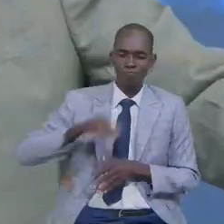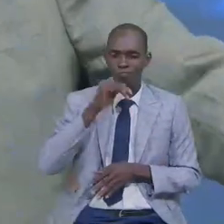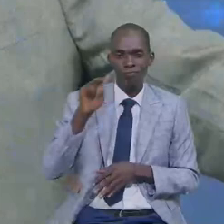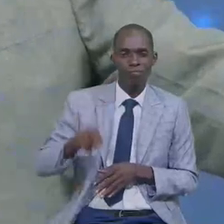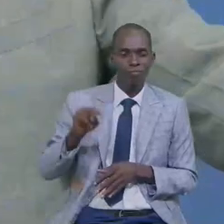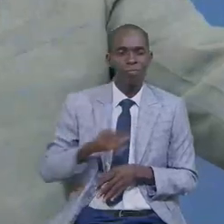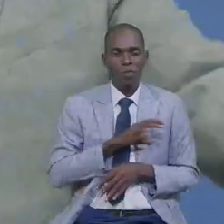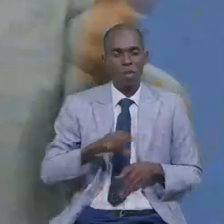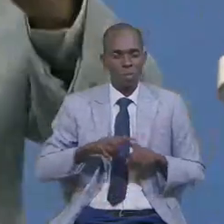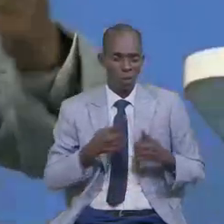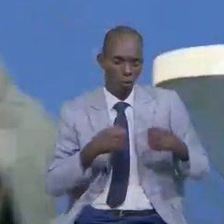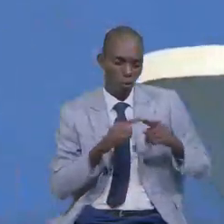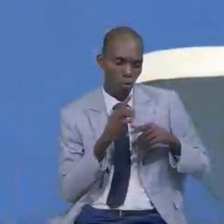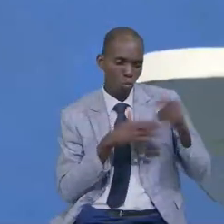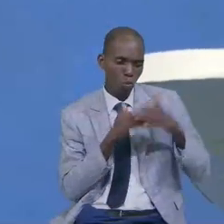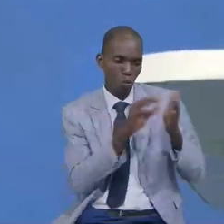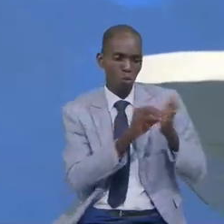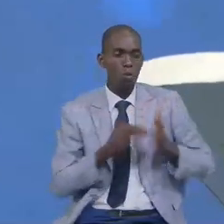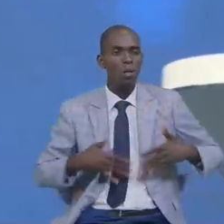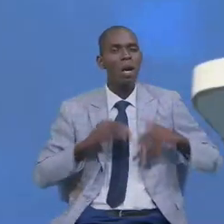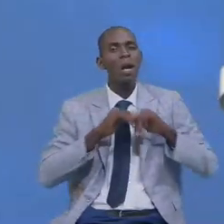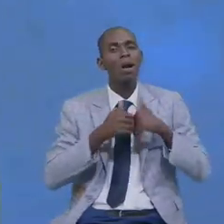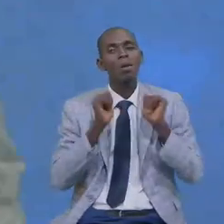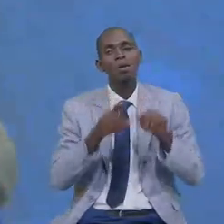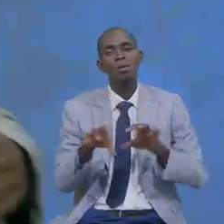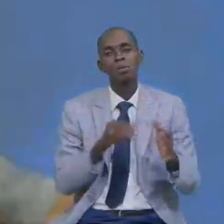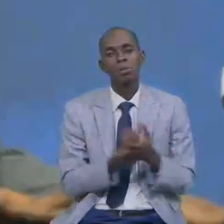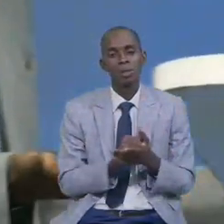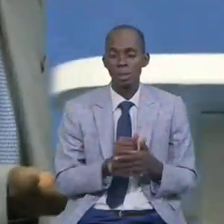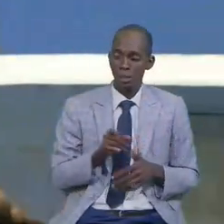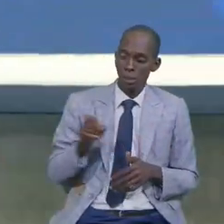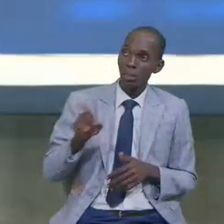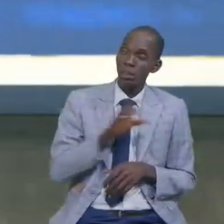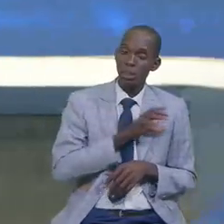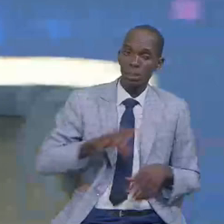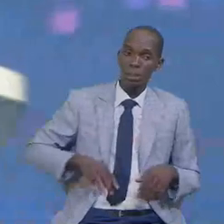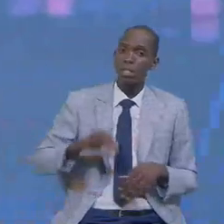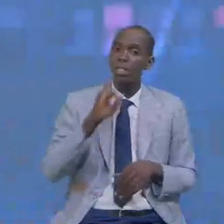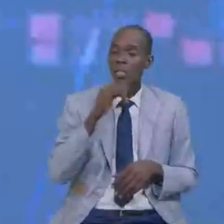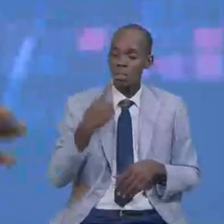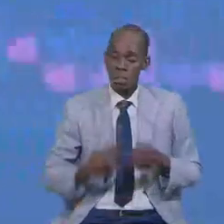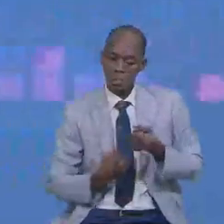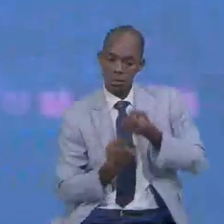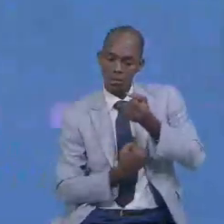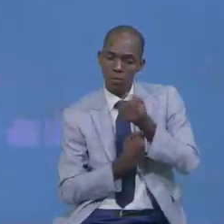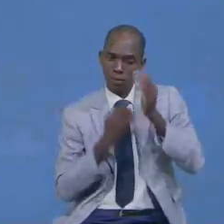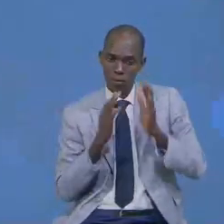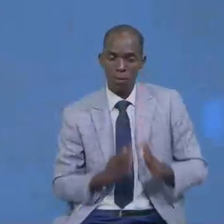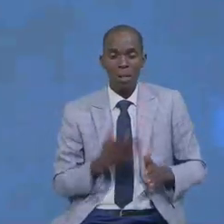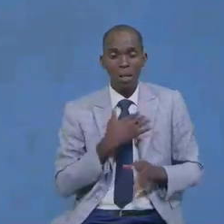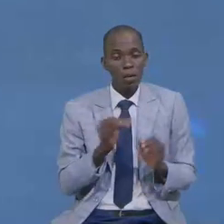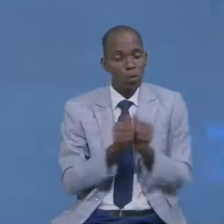bâtir leur vie. Comment est-ce que tu peux le faire? Il est la fondation. Et tu n'as pas de fondation pour ta